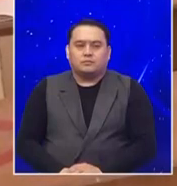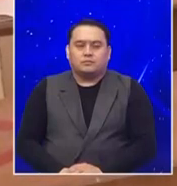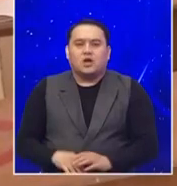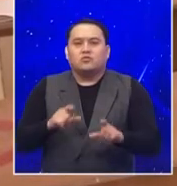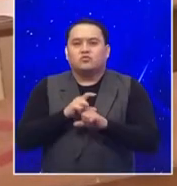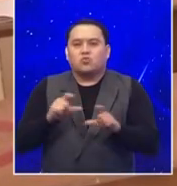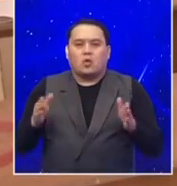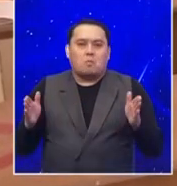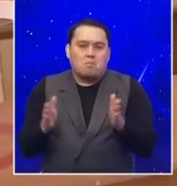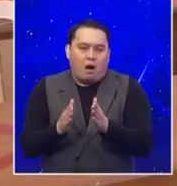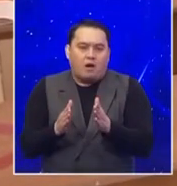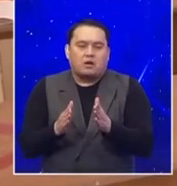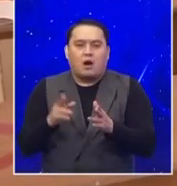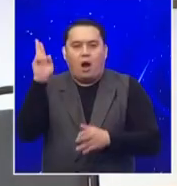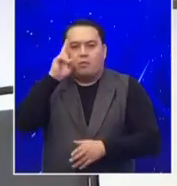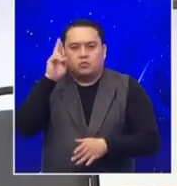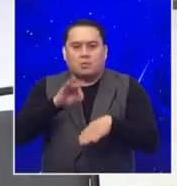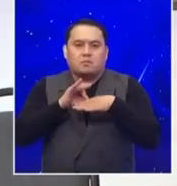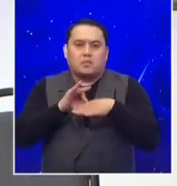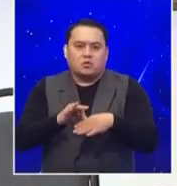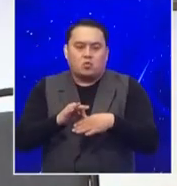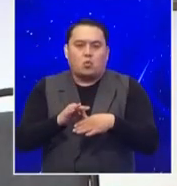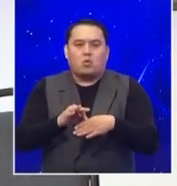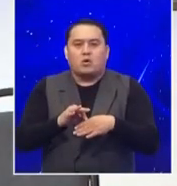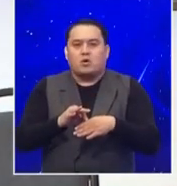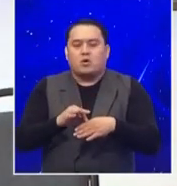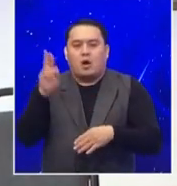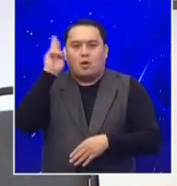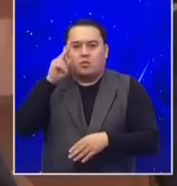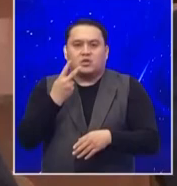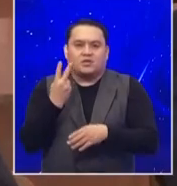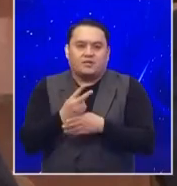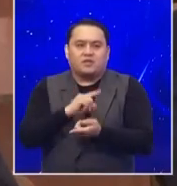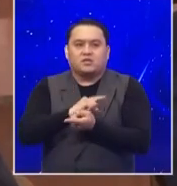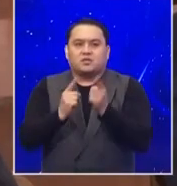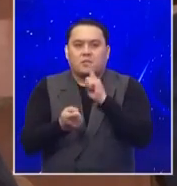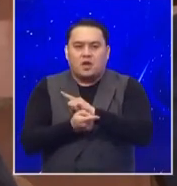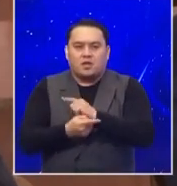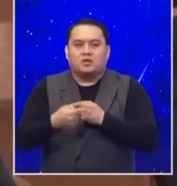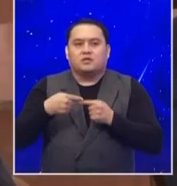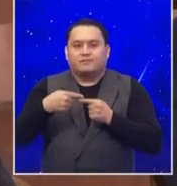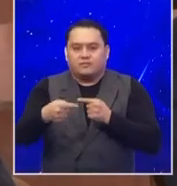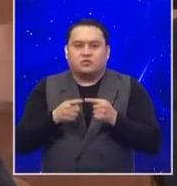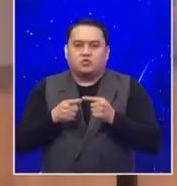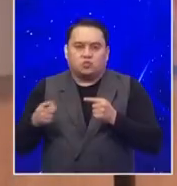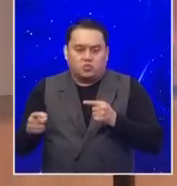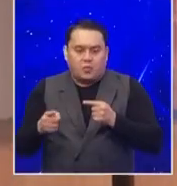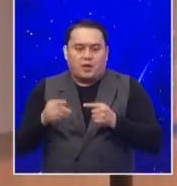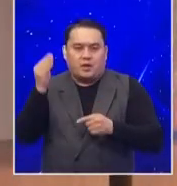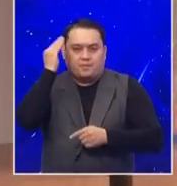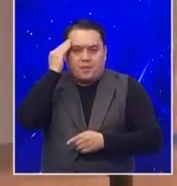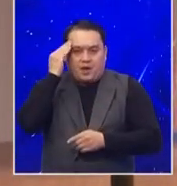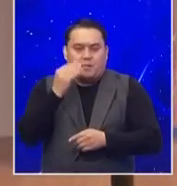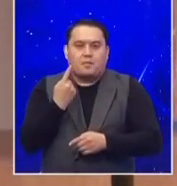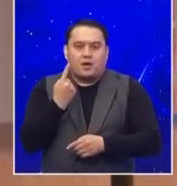Школа небольшая, поэтому обучение здесь проходит в офлайн-режиме в 2 смены. Заметим, с соблюдением строгих карантинных мер.